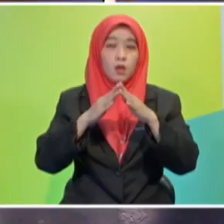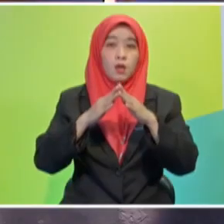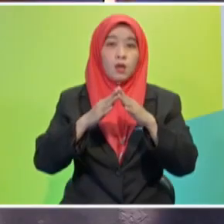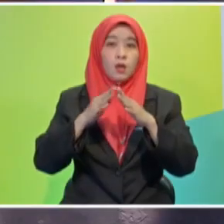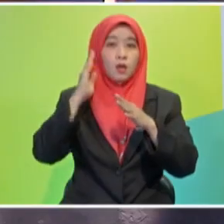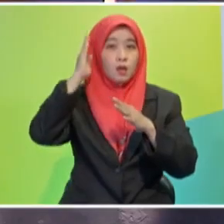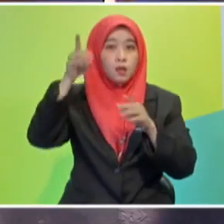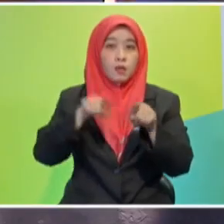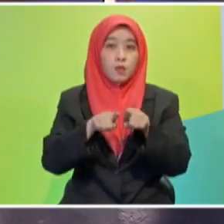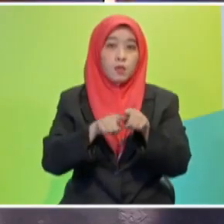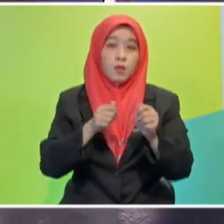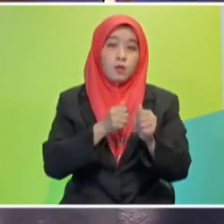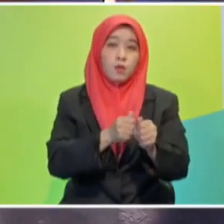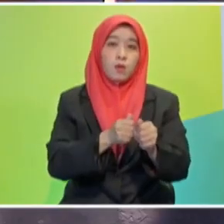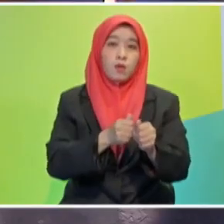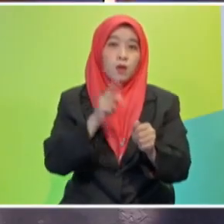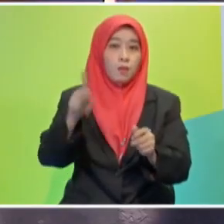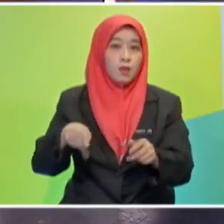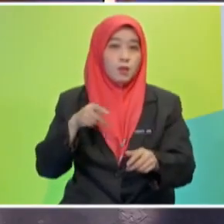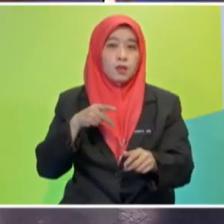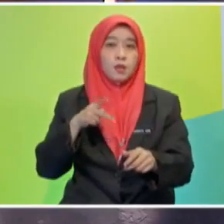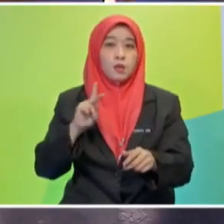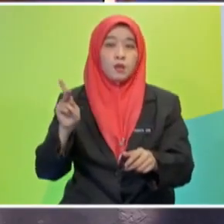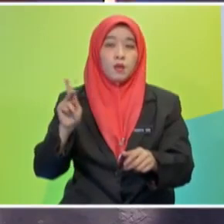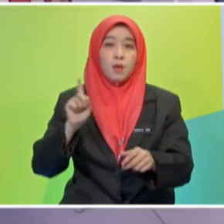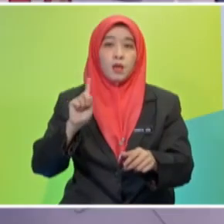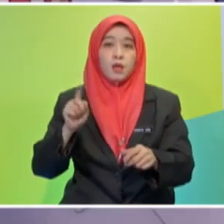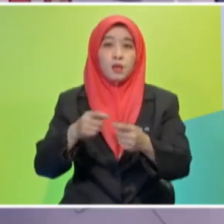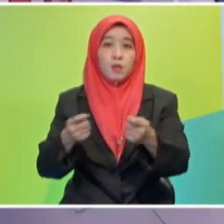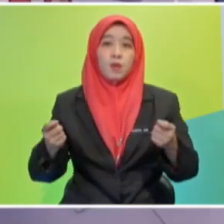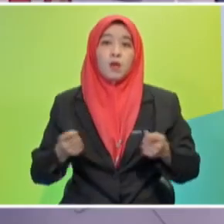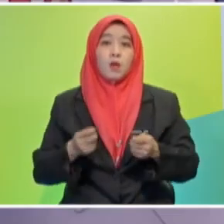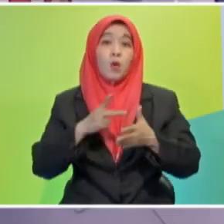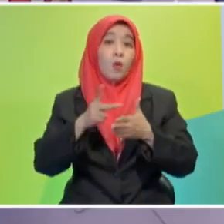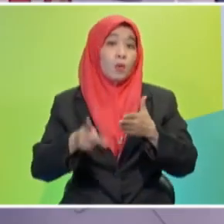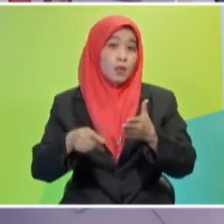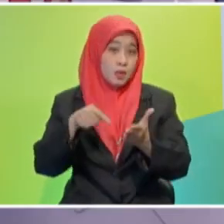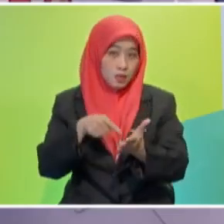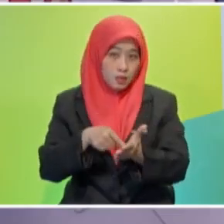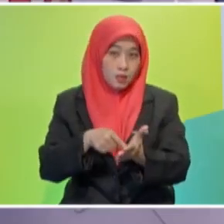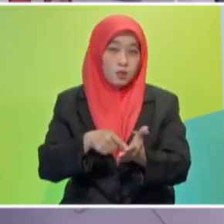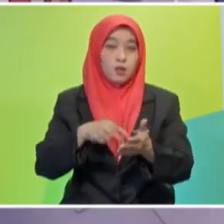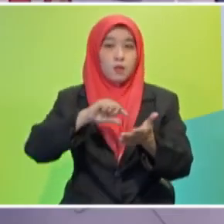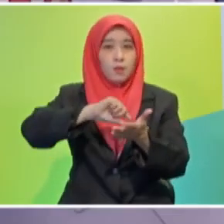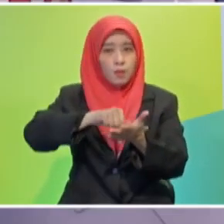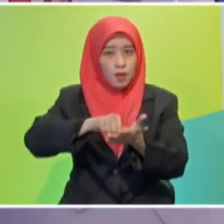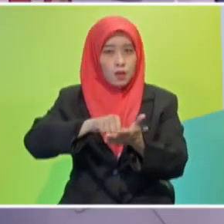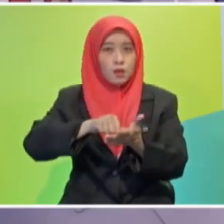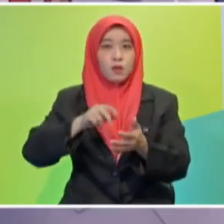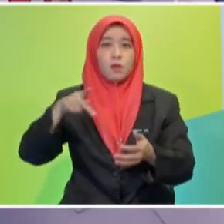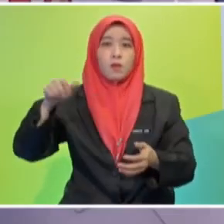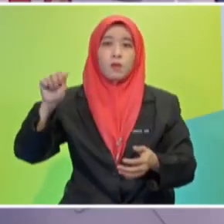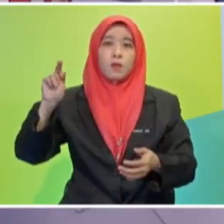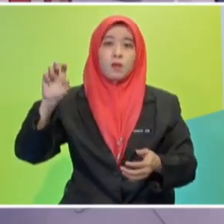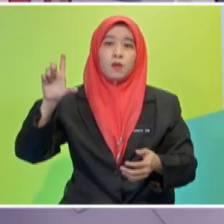kenal pasti kedudukan di mana setiap komponen ni. Okey? Aiman Baik. dapat? Dapat, Pin, cikgu. plug, panel kawalan dan motor. Motor.